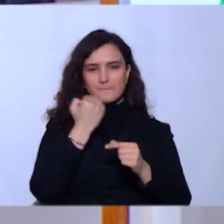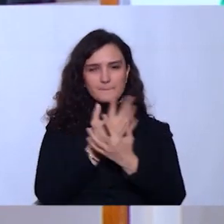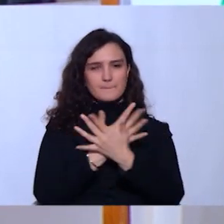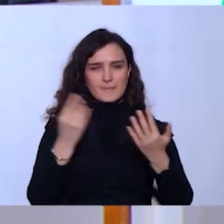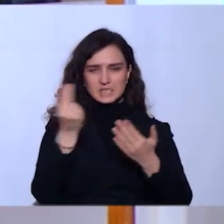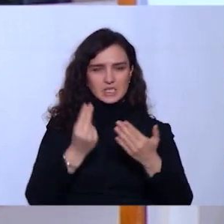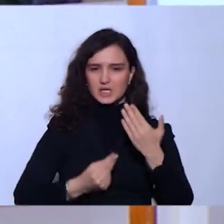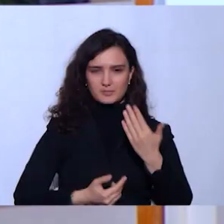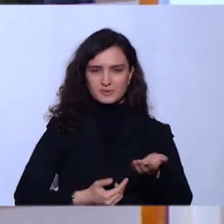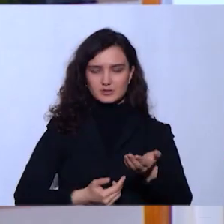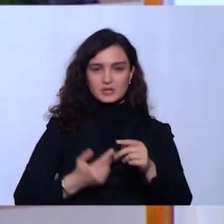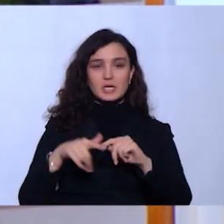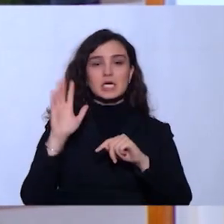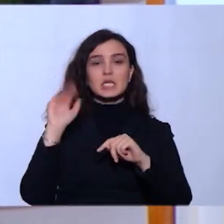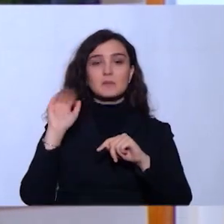მასალებით,